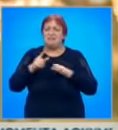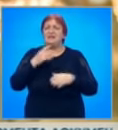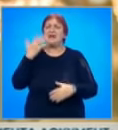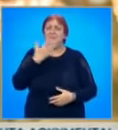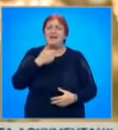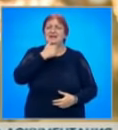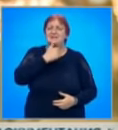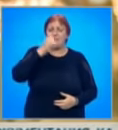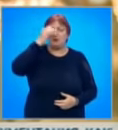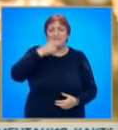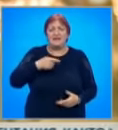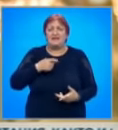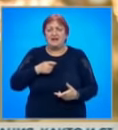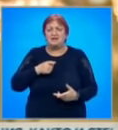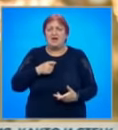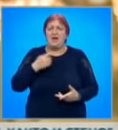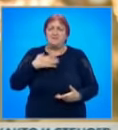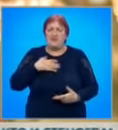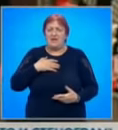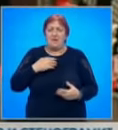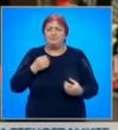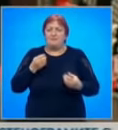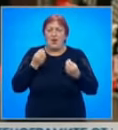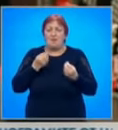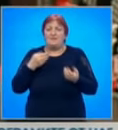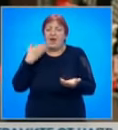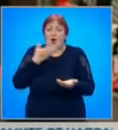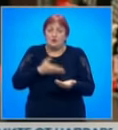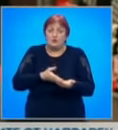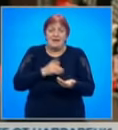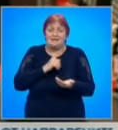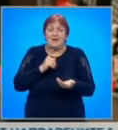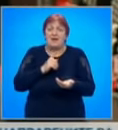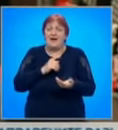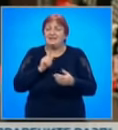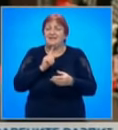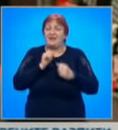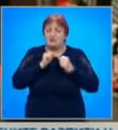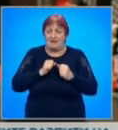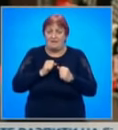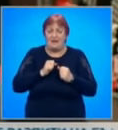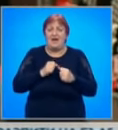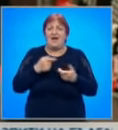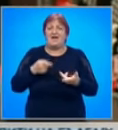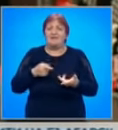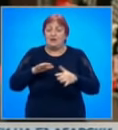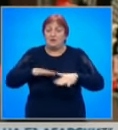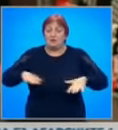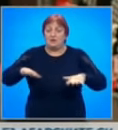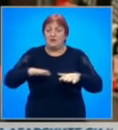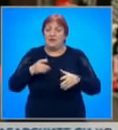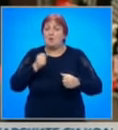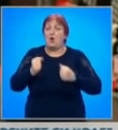събота и неделя, така че все още има атрактивни оферти. Всъщност ние няма как да имаме очаквания в момента, тъй като ситуацията е